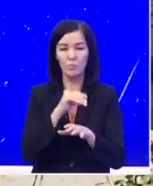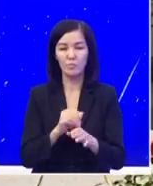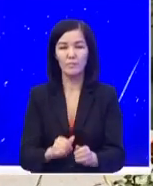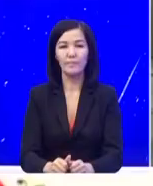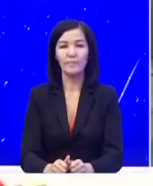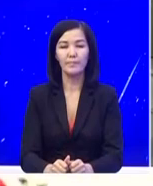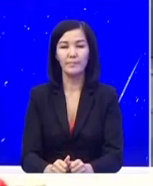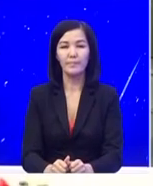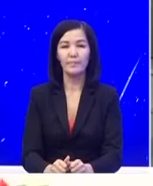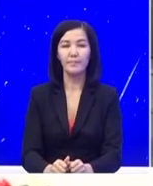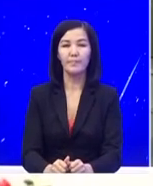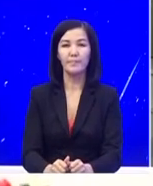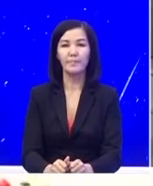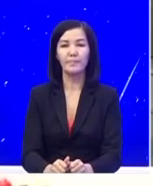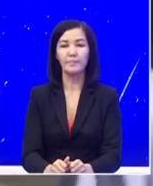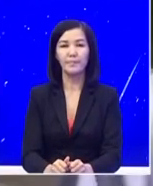мамандар.